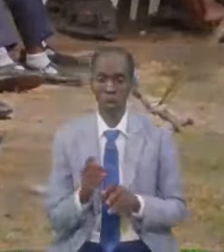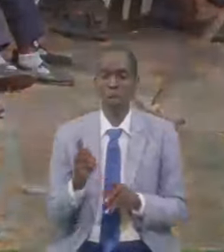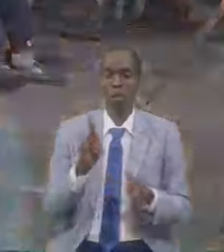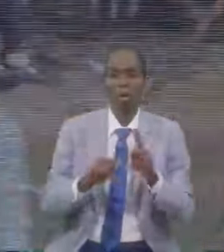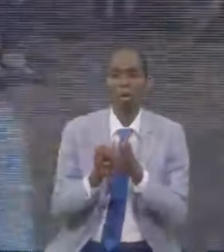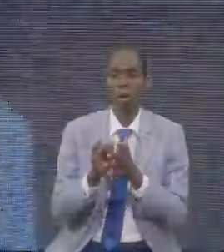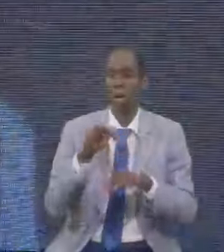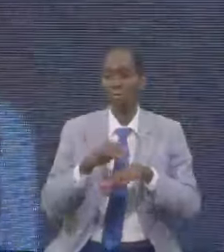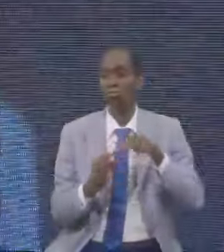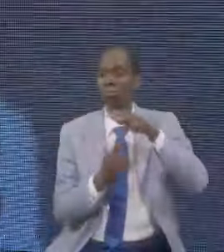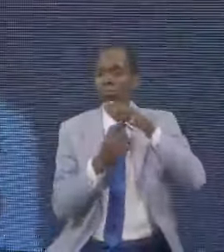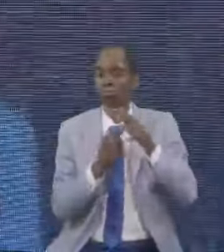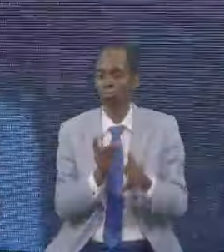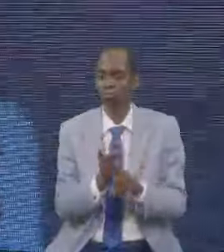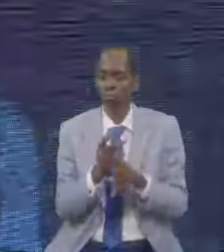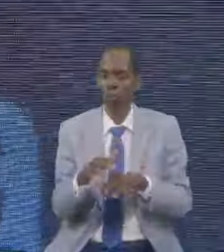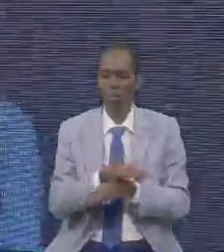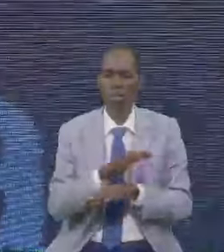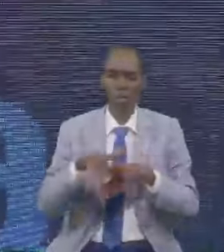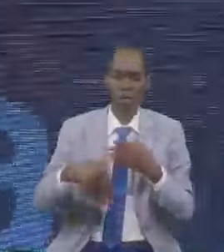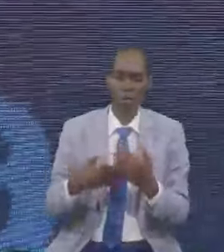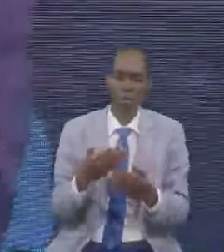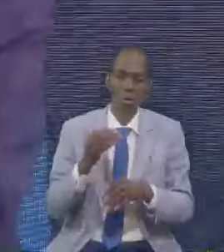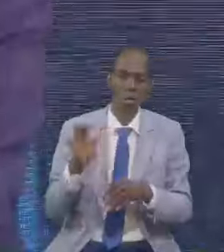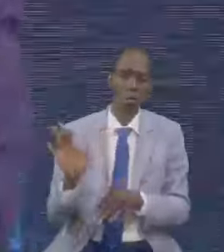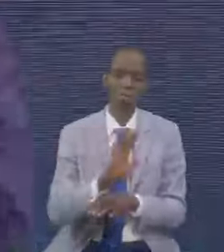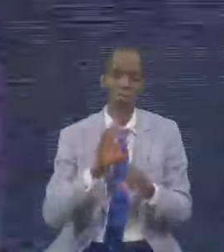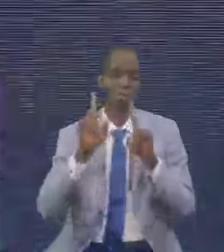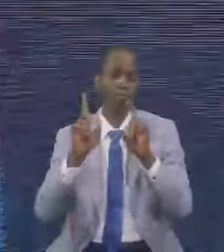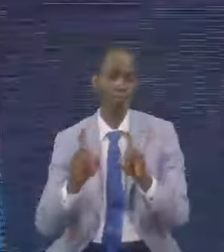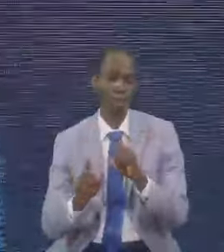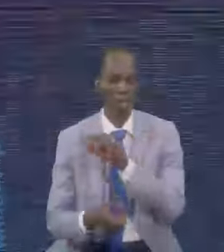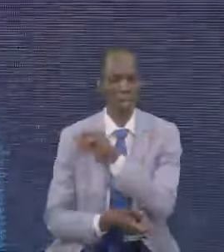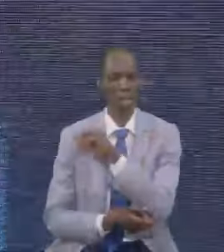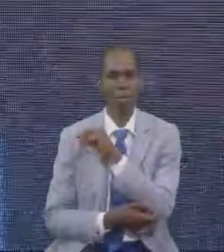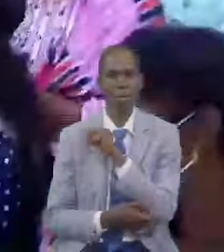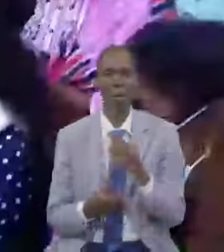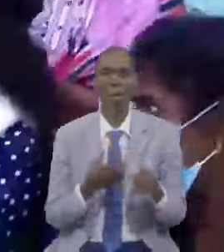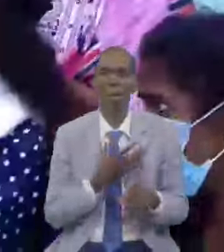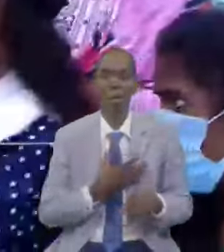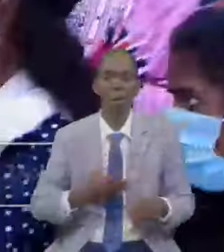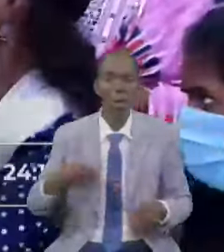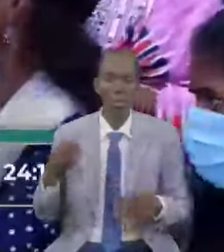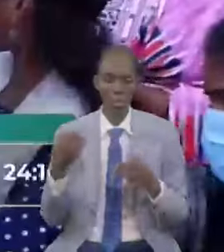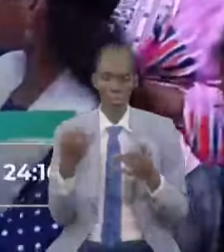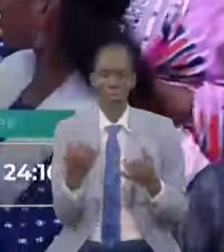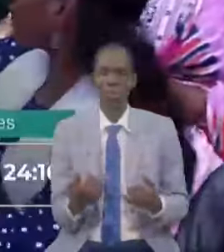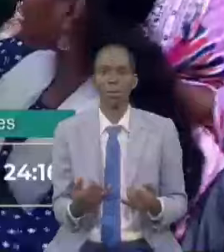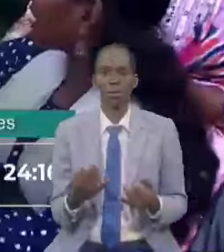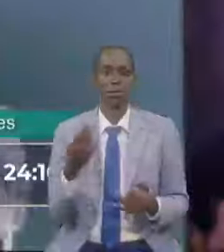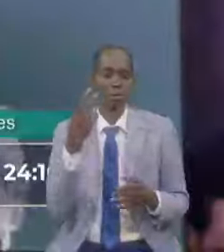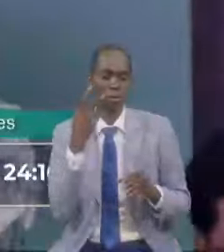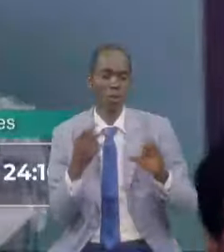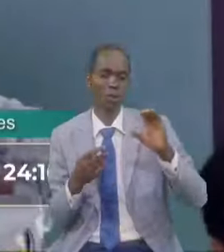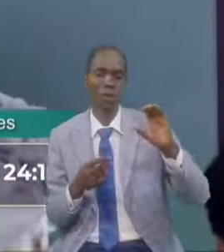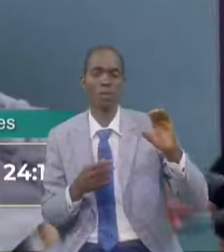tests. హీరోస్ వారి శోధనలు శ్రమలు గమనించుకుంటారు. Heroes watch their conscience. హీరోస్ అండి వారి మనస్సాక్షిని చూసుకుంటారు. We